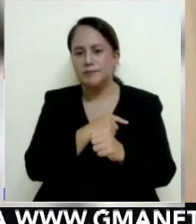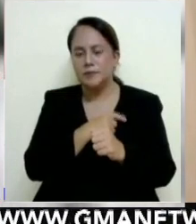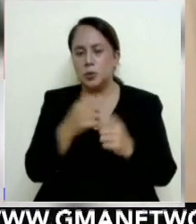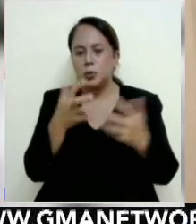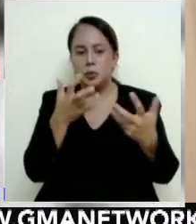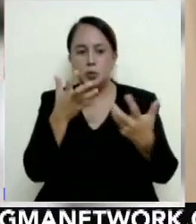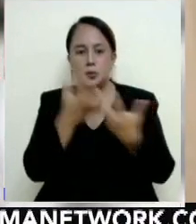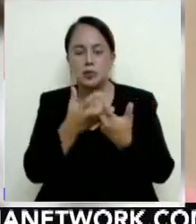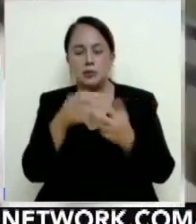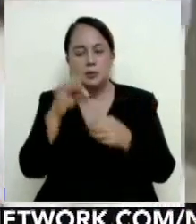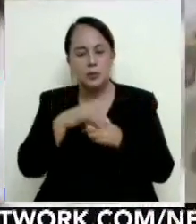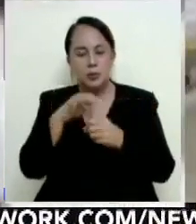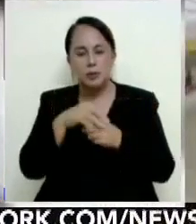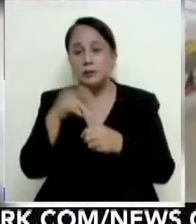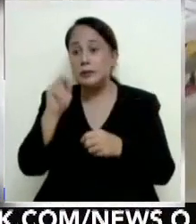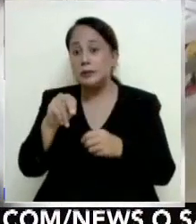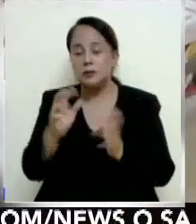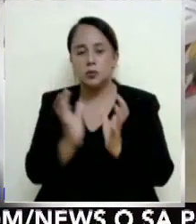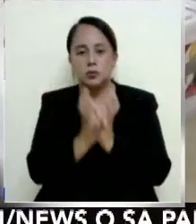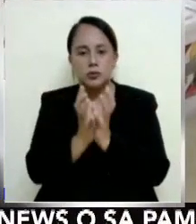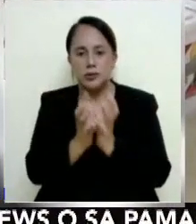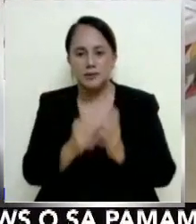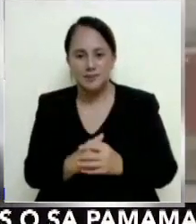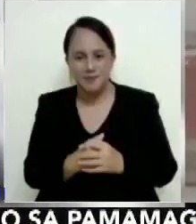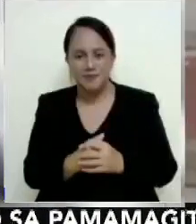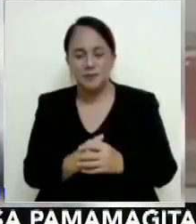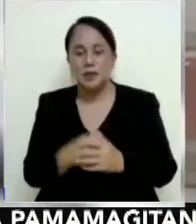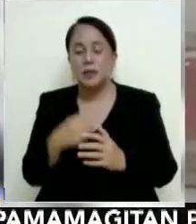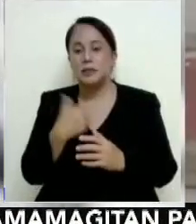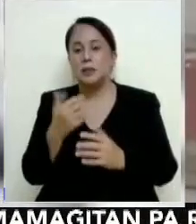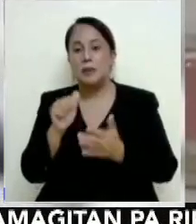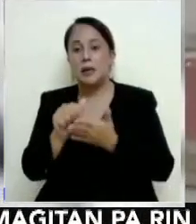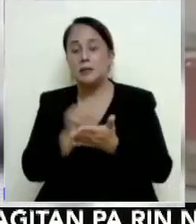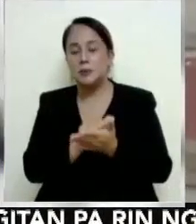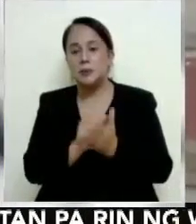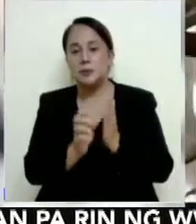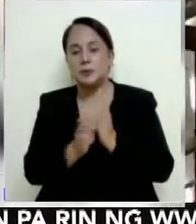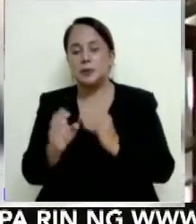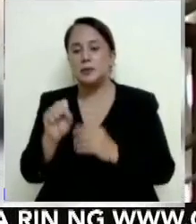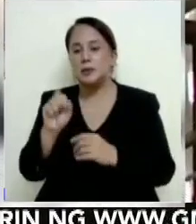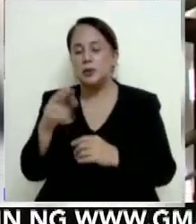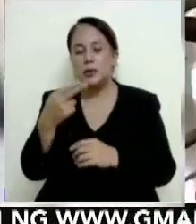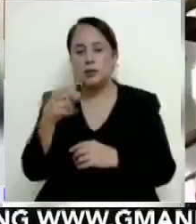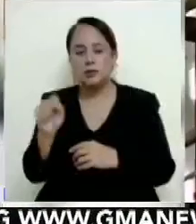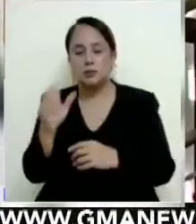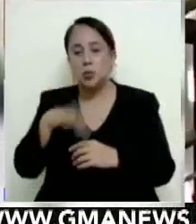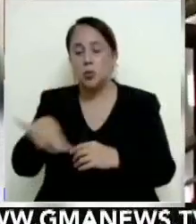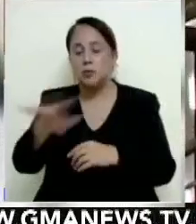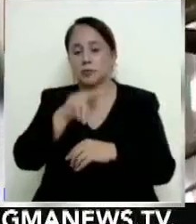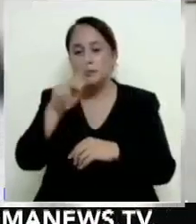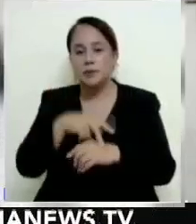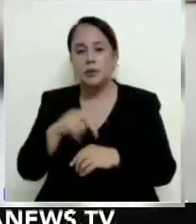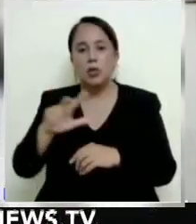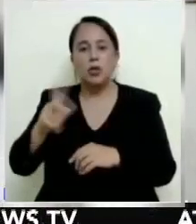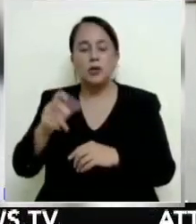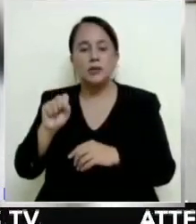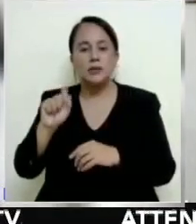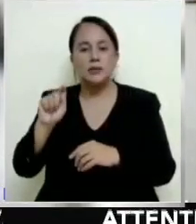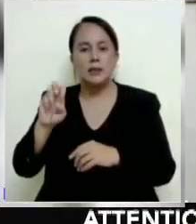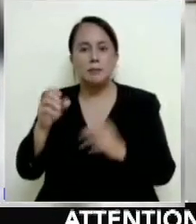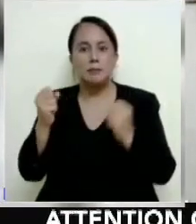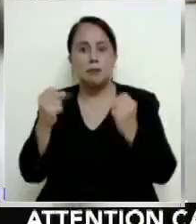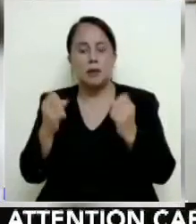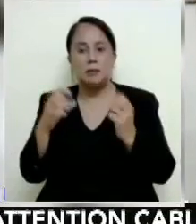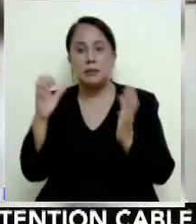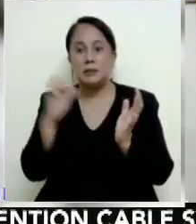needs ng community natin. Sa mga academic track sa senior high school sa buong bansa, ikatlo ang STEM sa may pinakamaraming enrollment,